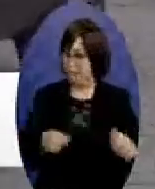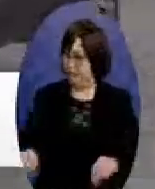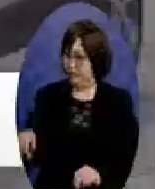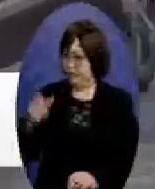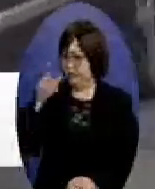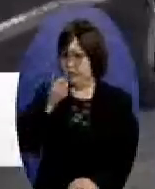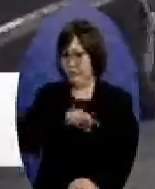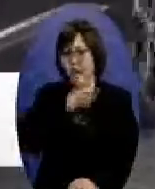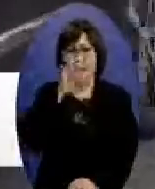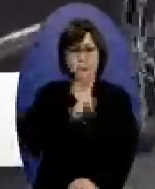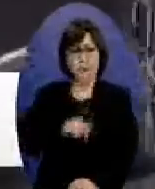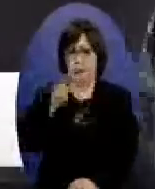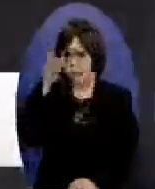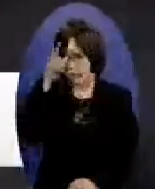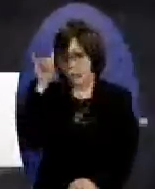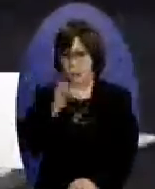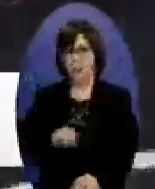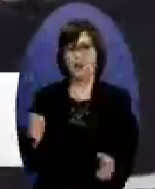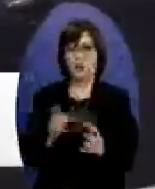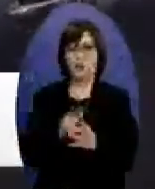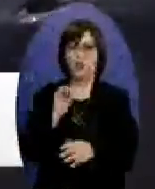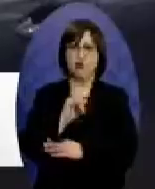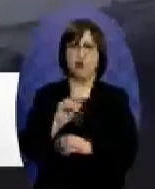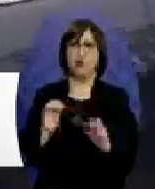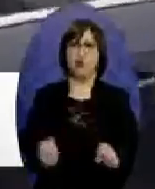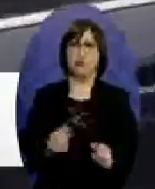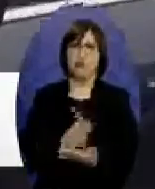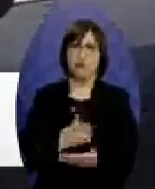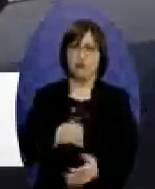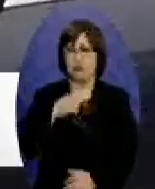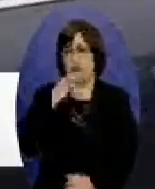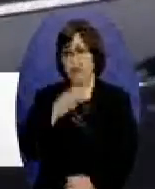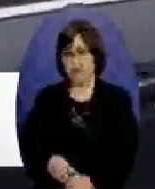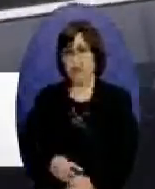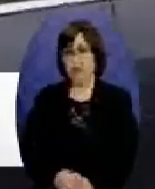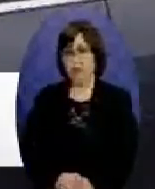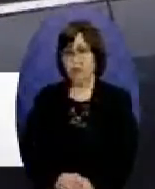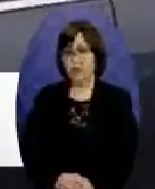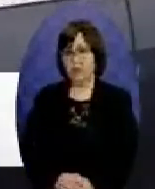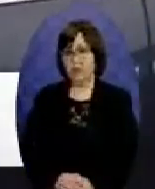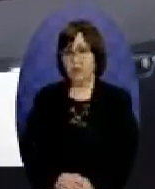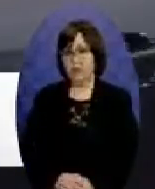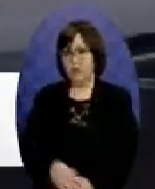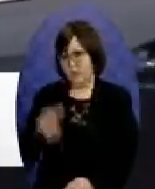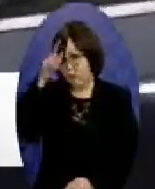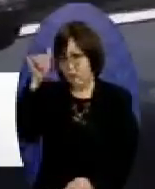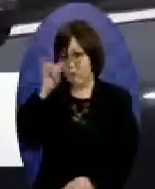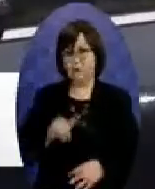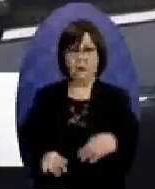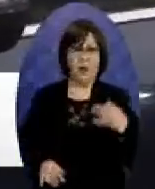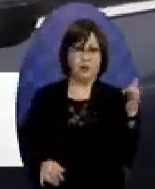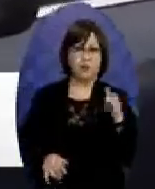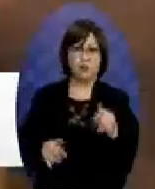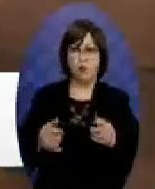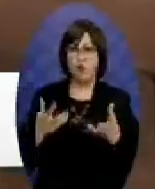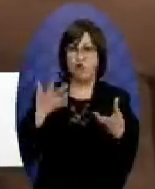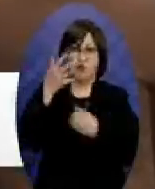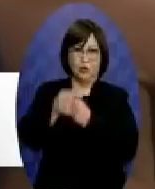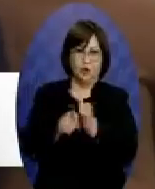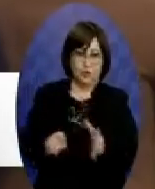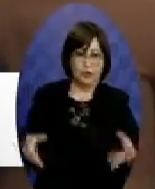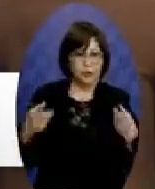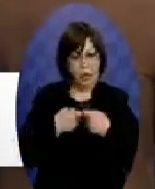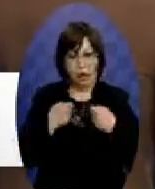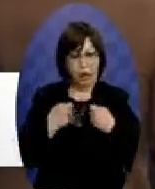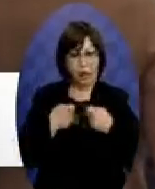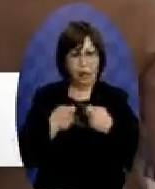Франц улсын хувьд чухал өдөр байх болох юмаа гэд. Герман Франц улс олон жилийн туршид хоорондоо дайчиж байсан ч гэлээ хоёр орны